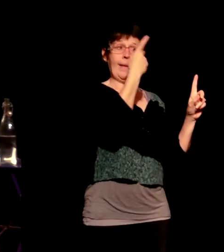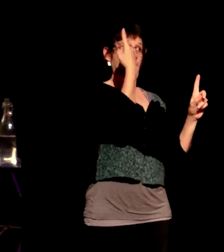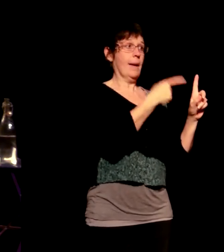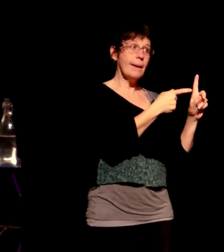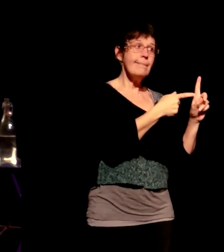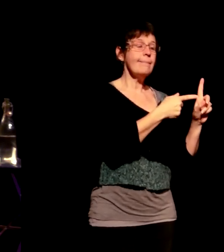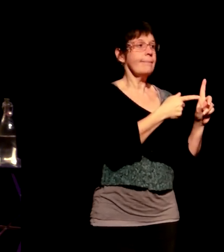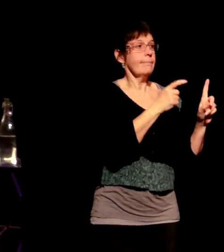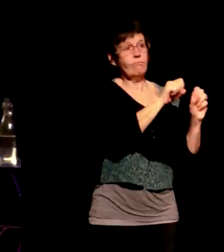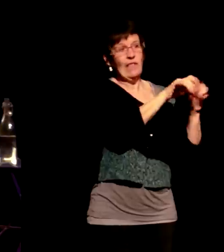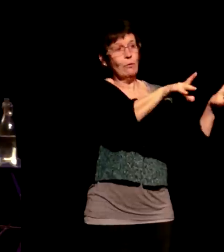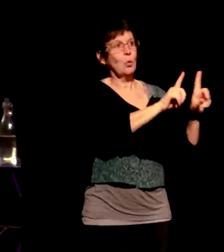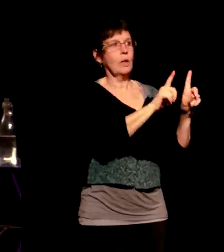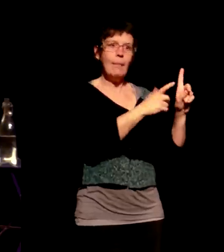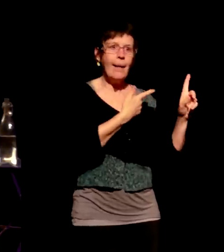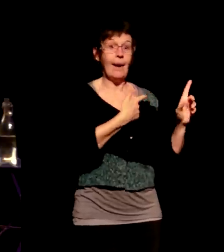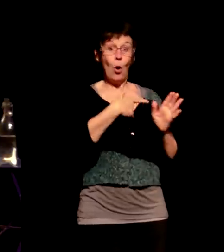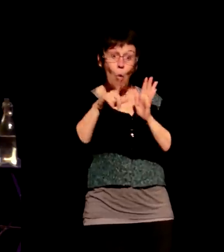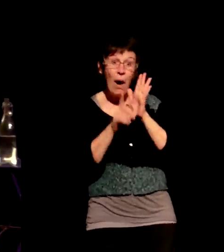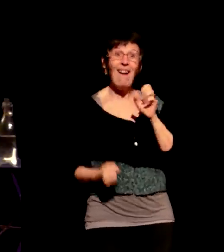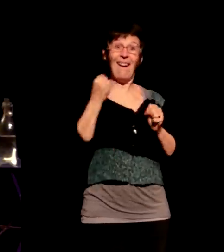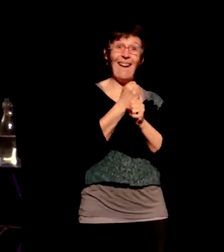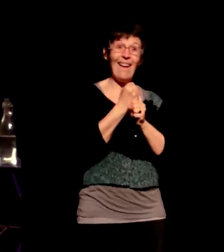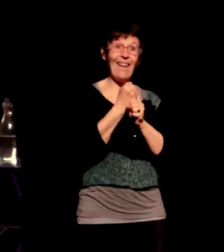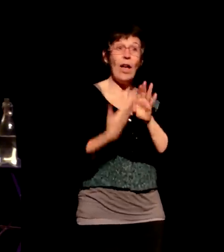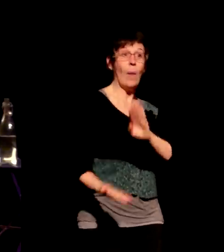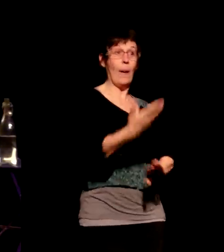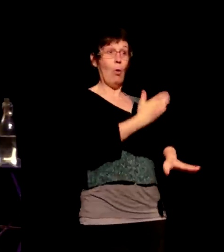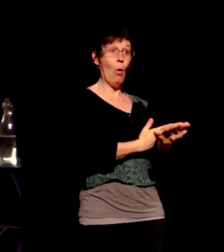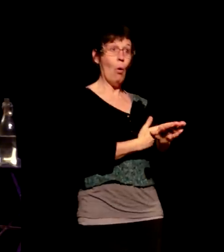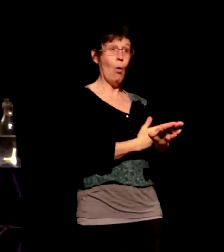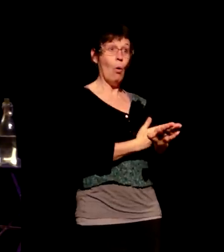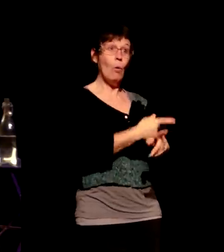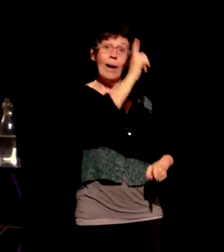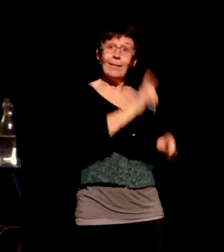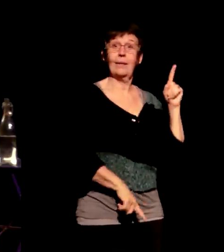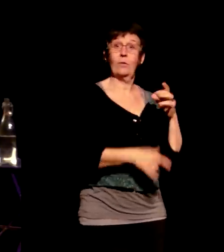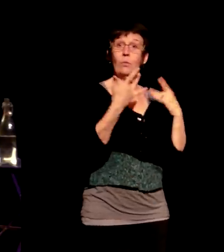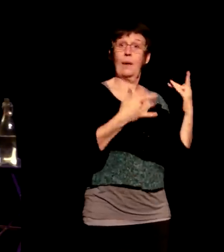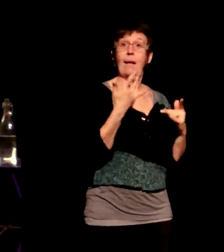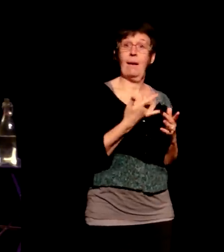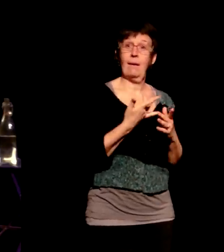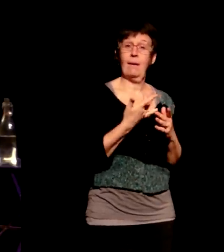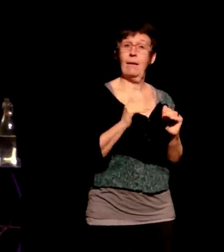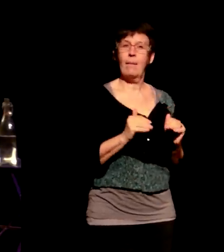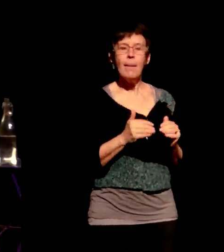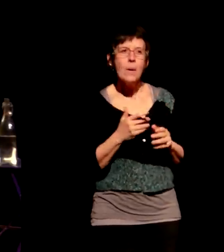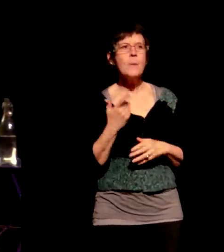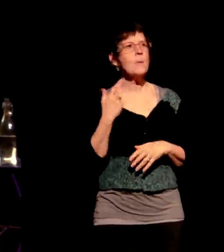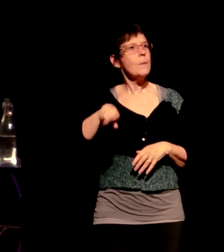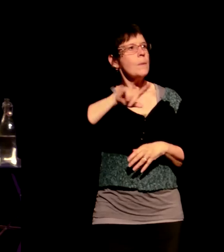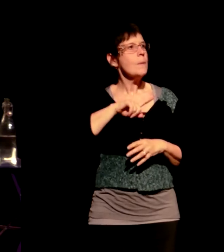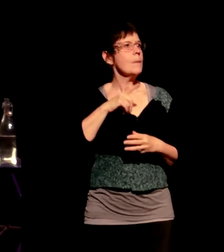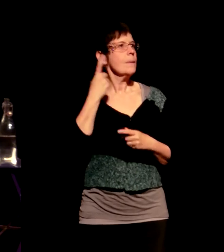loi, interdite en amont et pas sanctionnée en aval. Et ce truc-là est un acte de censure. Et moi, ce que je dis, c'est, j'aimerais qu'on essaye de réfléchir à qu'est-ce